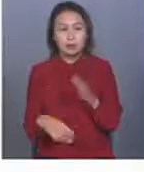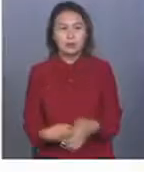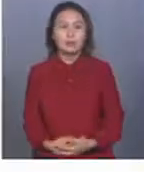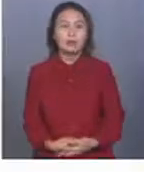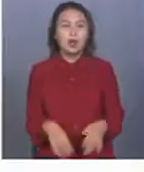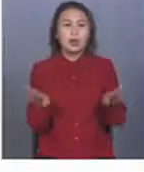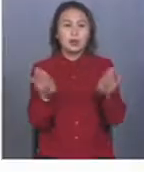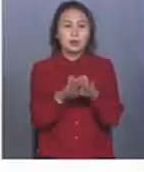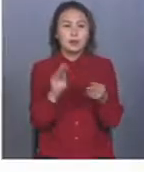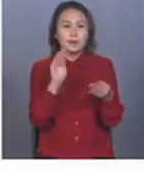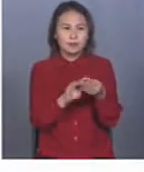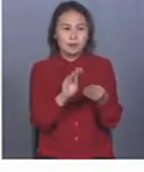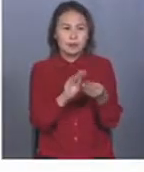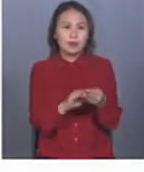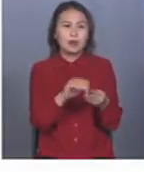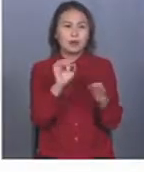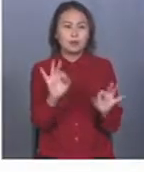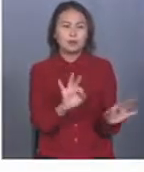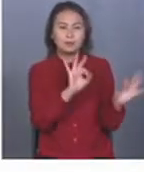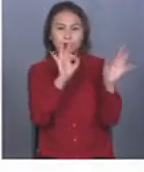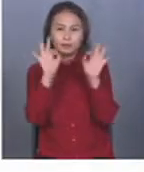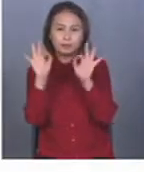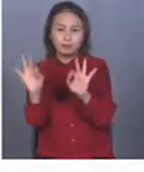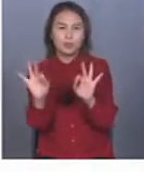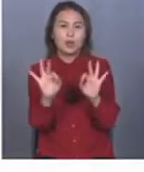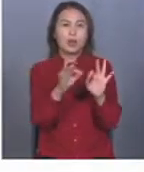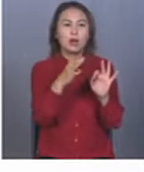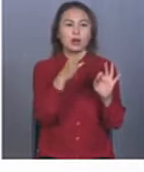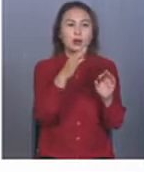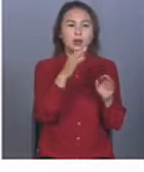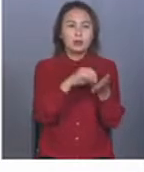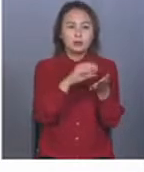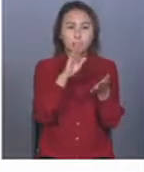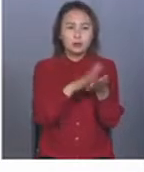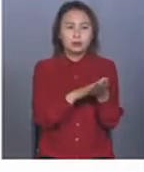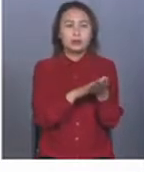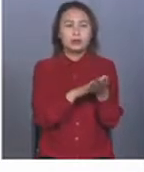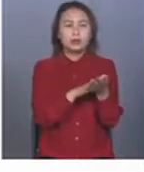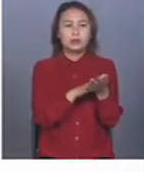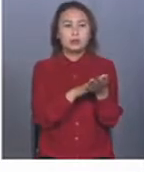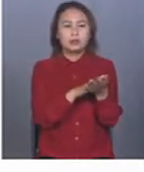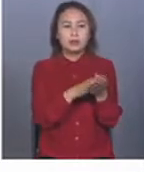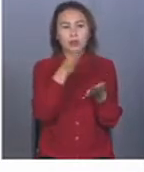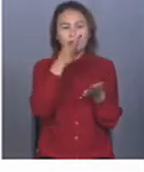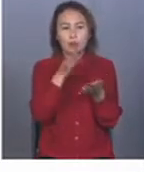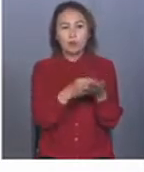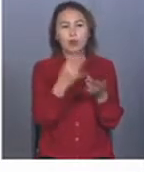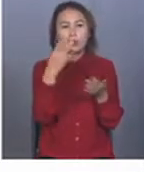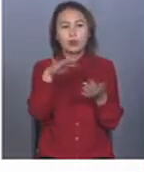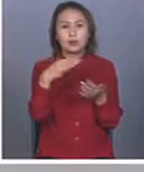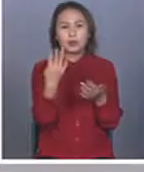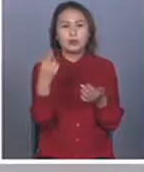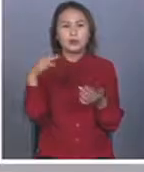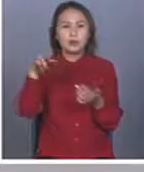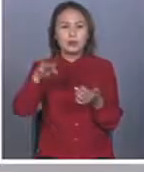солай периметрдің формуласын жазып, ұзындығы мен енін орнына қойып, периметрін 44 дециметрге тең екенін